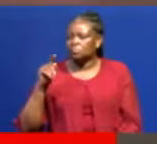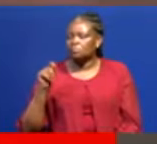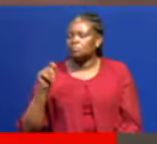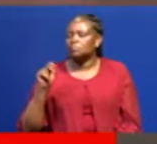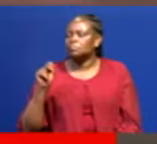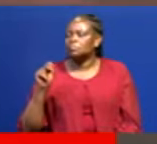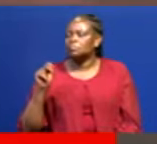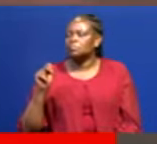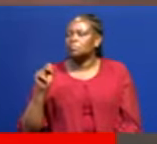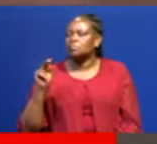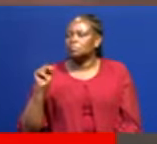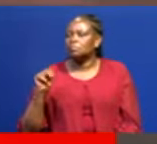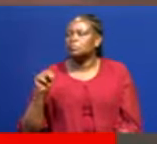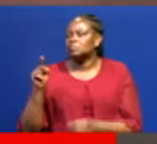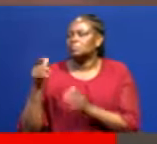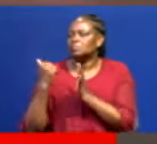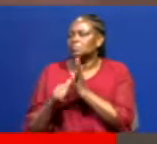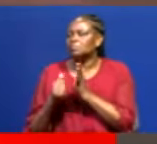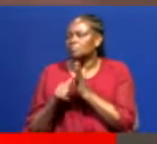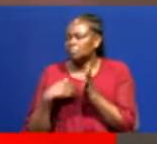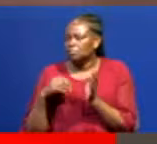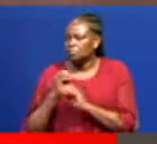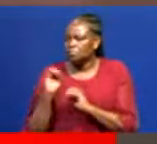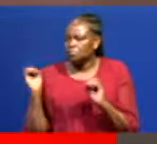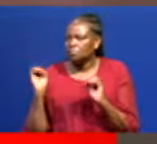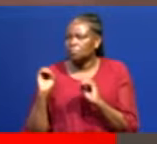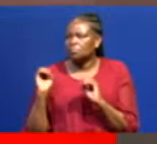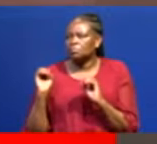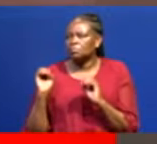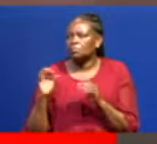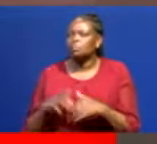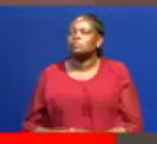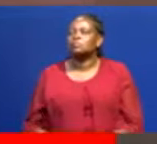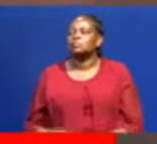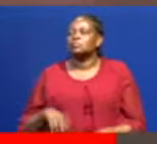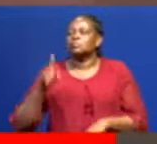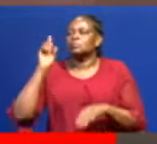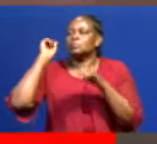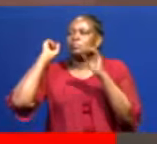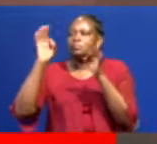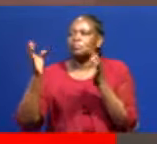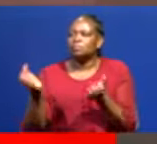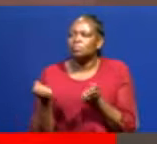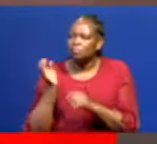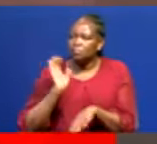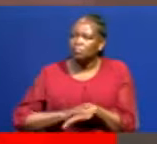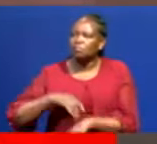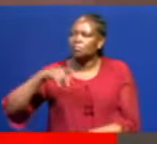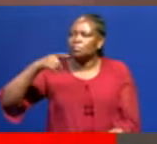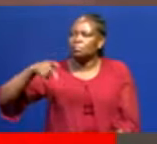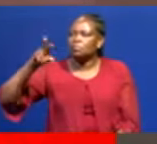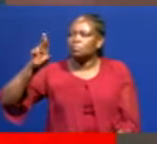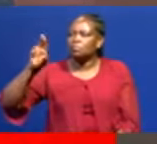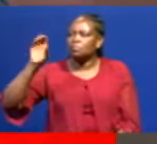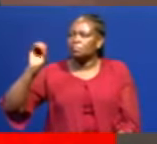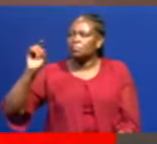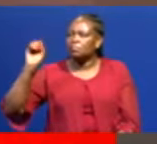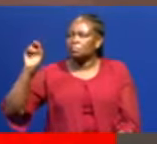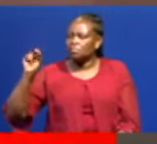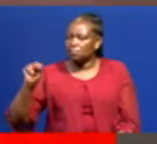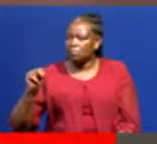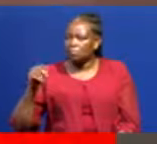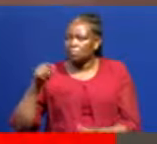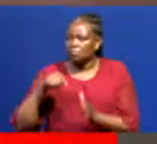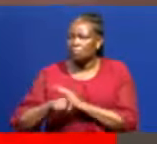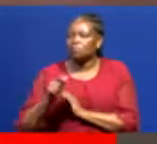protein, na zote bado zina uhai. Sasa ukitaka kupata protein kabisa kabisa, na iwe kwa